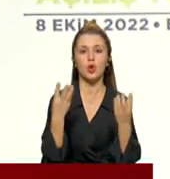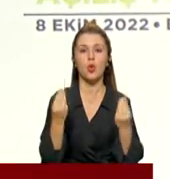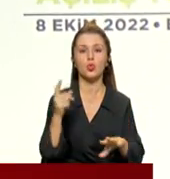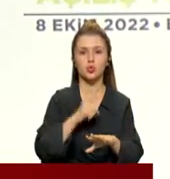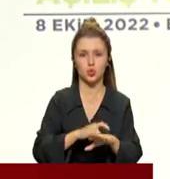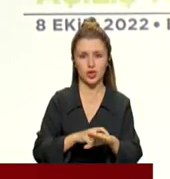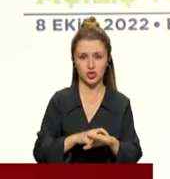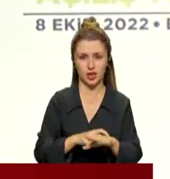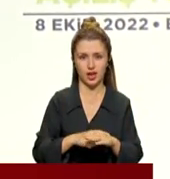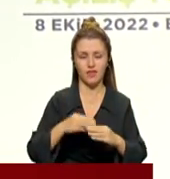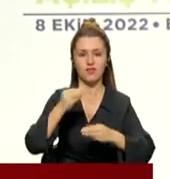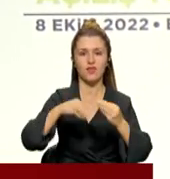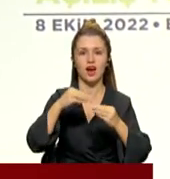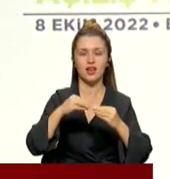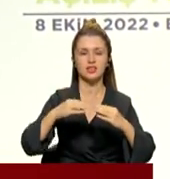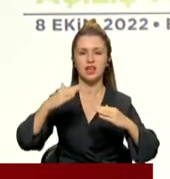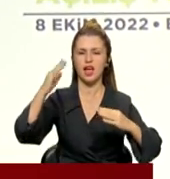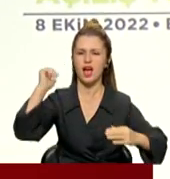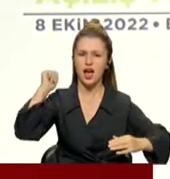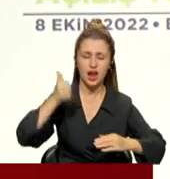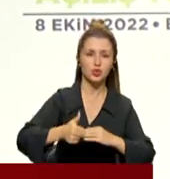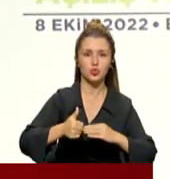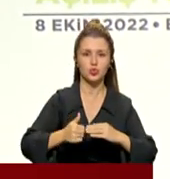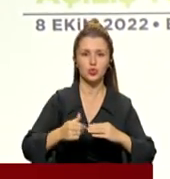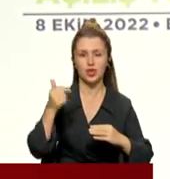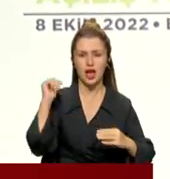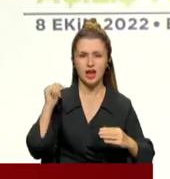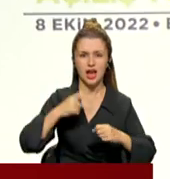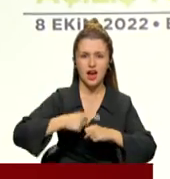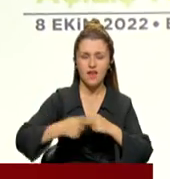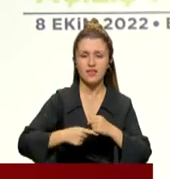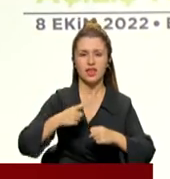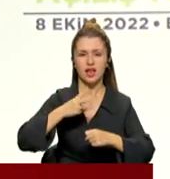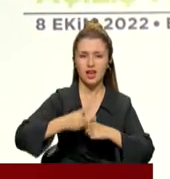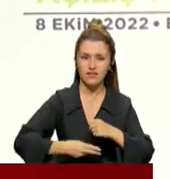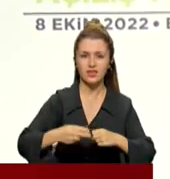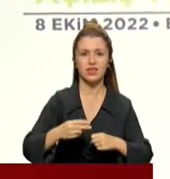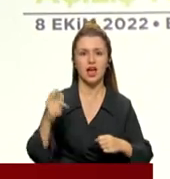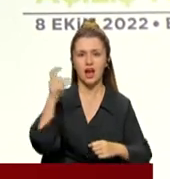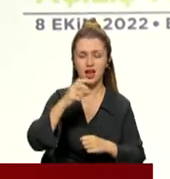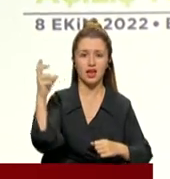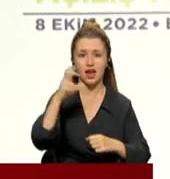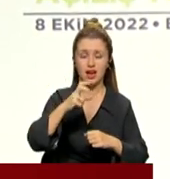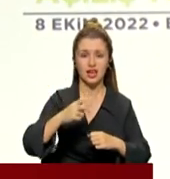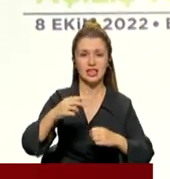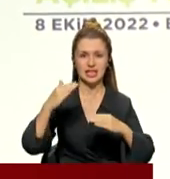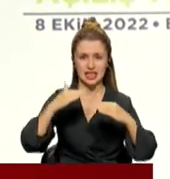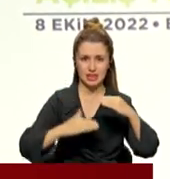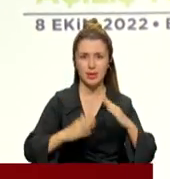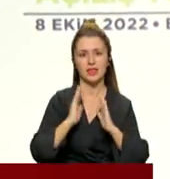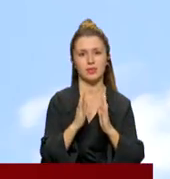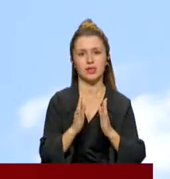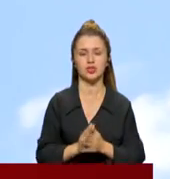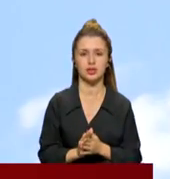olduğu sürece faiz her geçen gün, her geçen hafta, her geçen ay inmeye